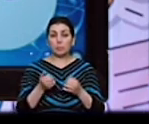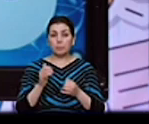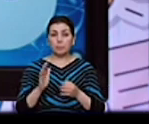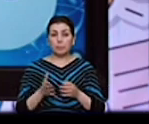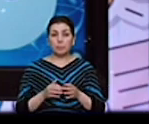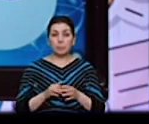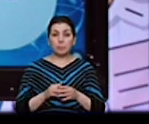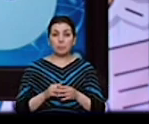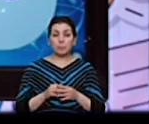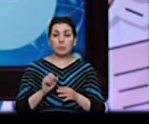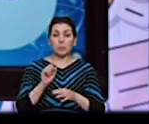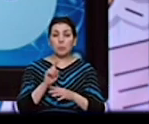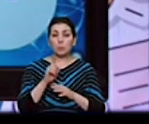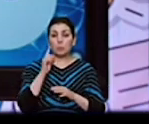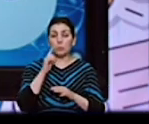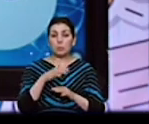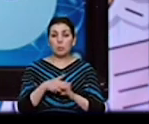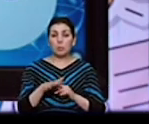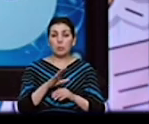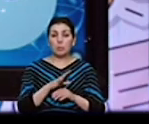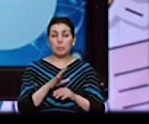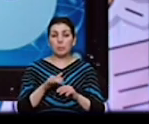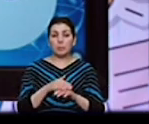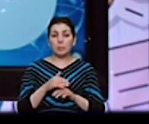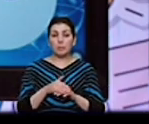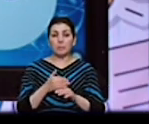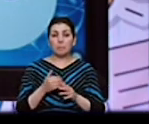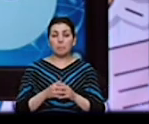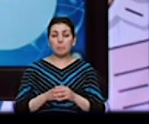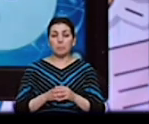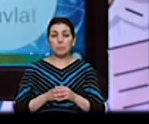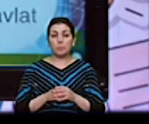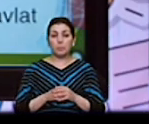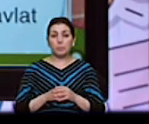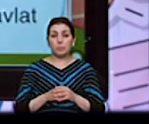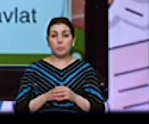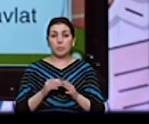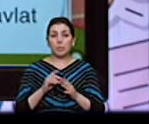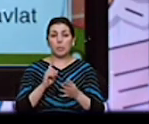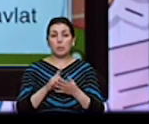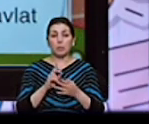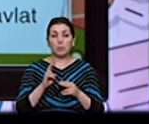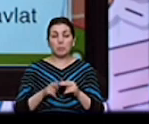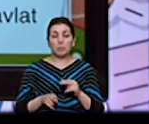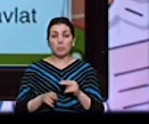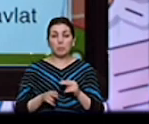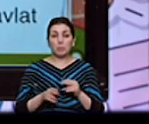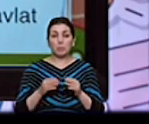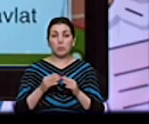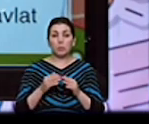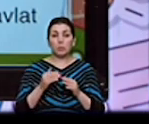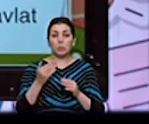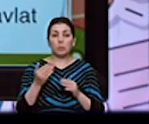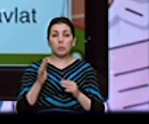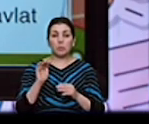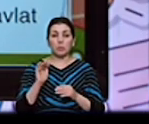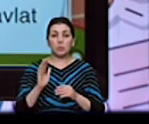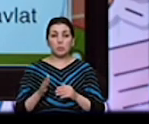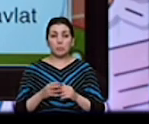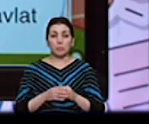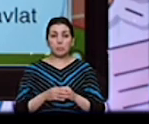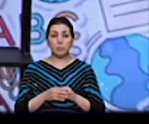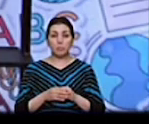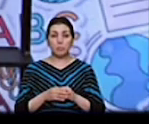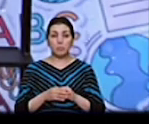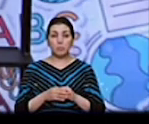olasiz. Topshirig'im tushunarlimi? Barakalla. Unday bo'lsa, darsimizga yakun yasab, sizlar bilan